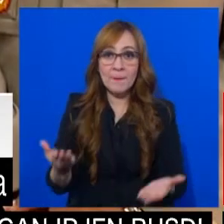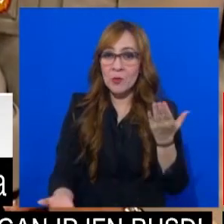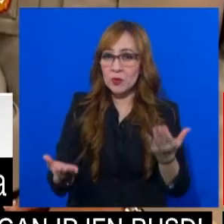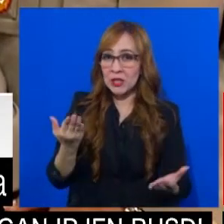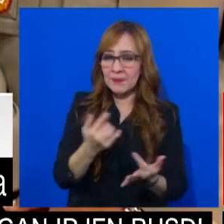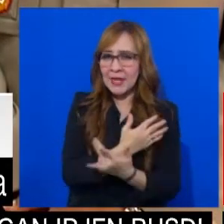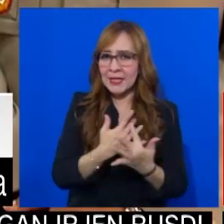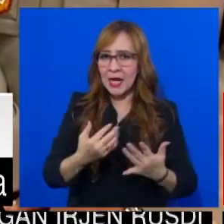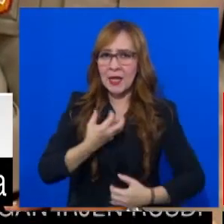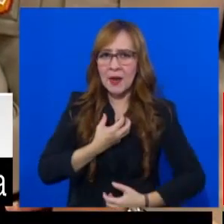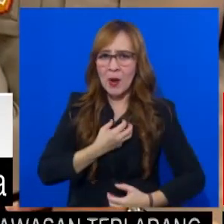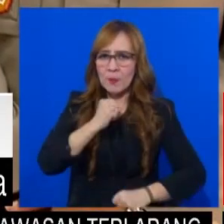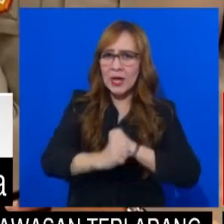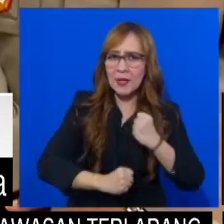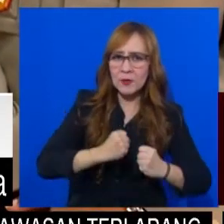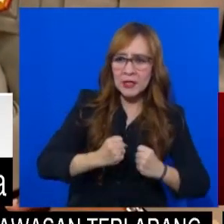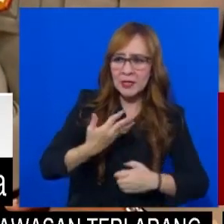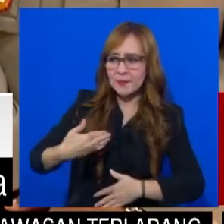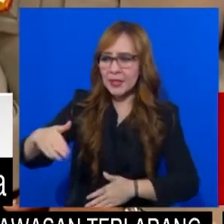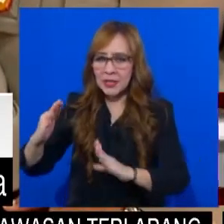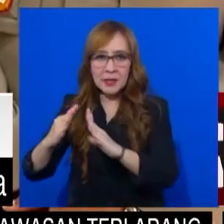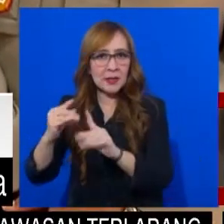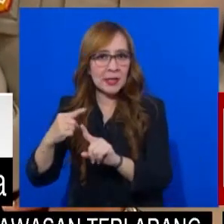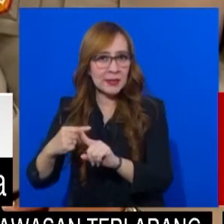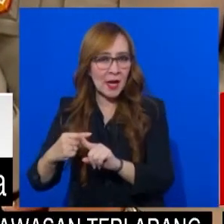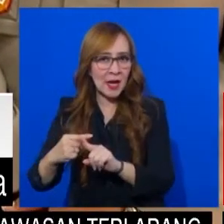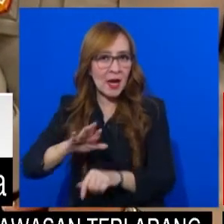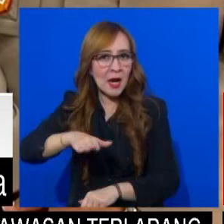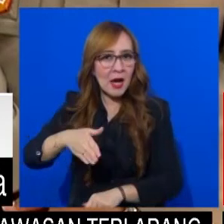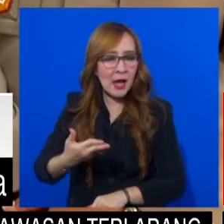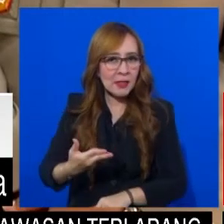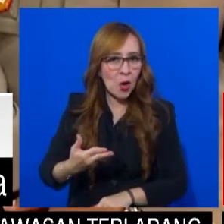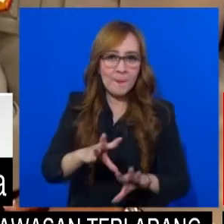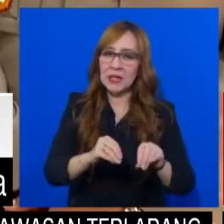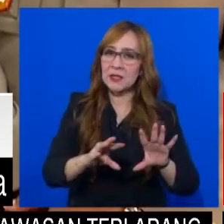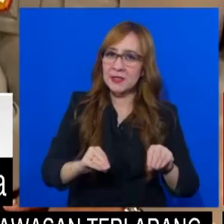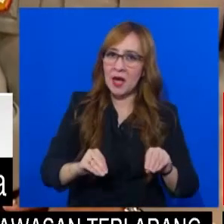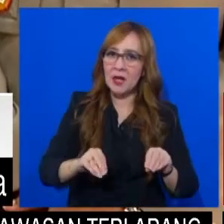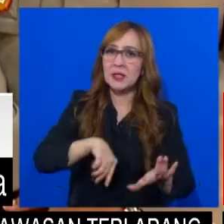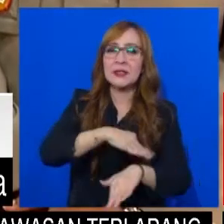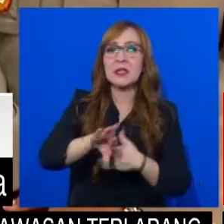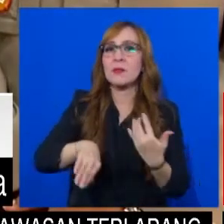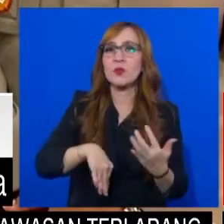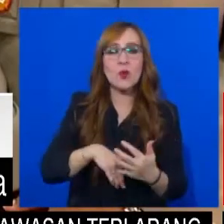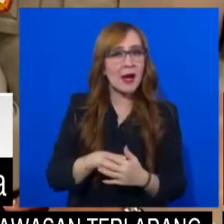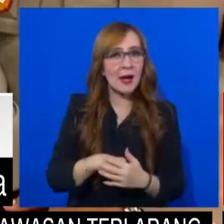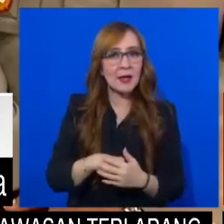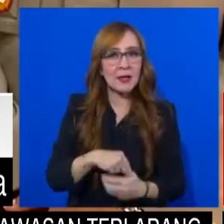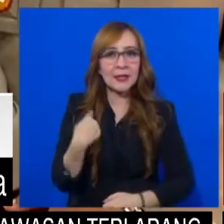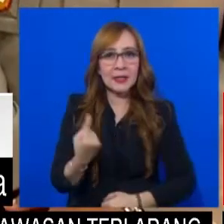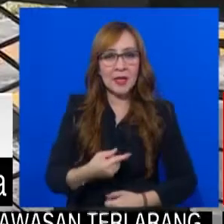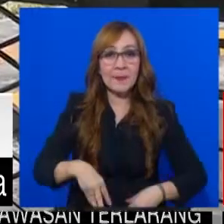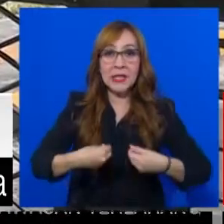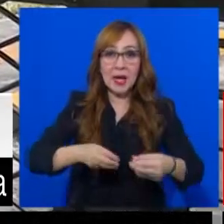aktivitas sehari-hari, pergi ke gereja, dan melakukan pencarian mata pencariannya. Itu semua kita fasilitasi